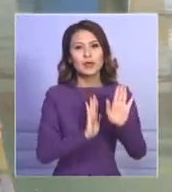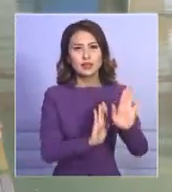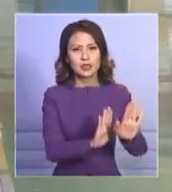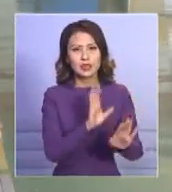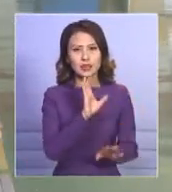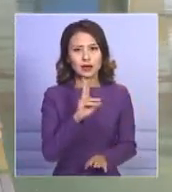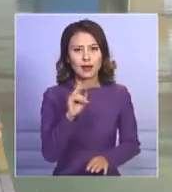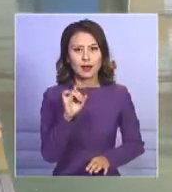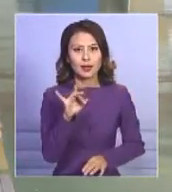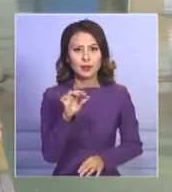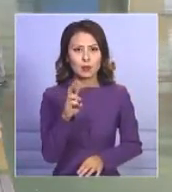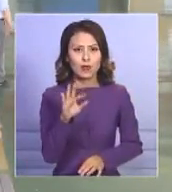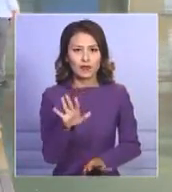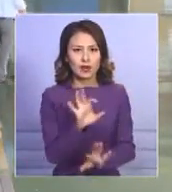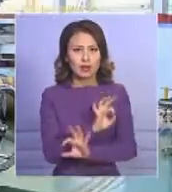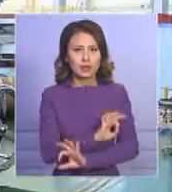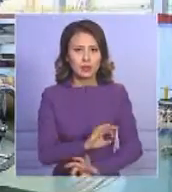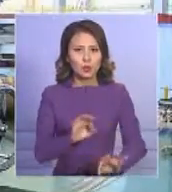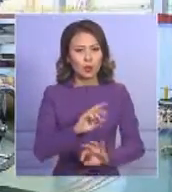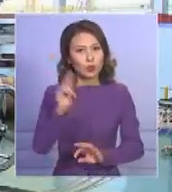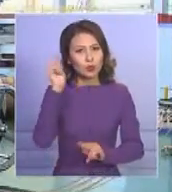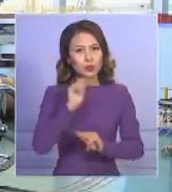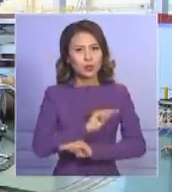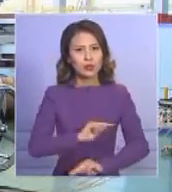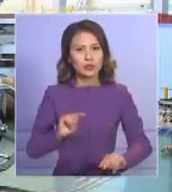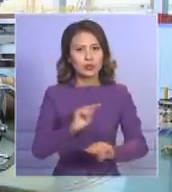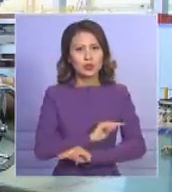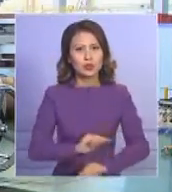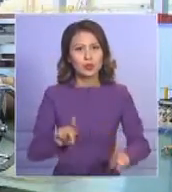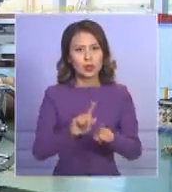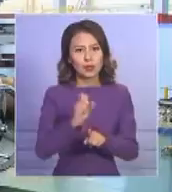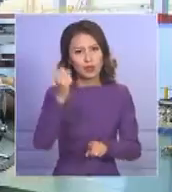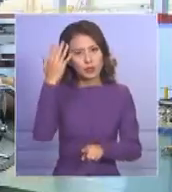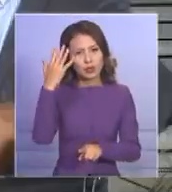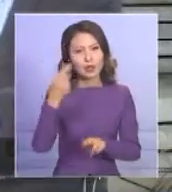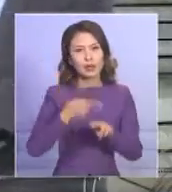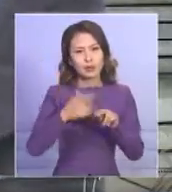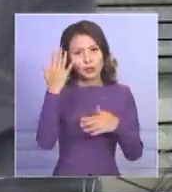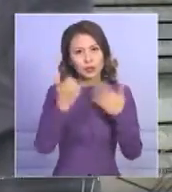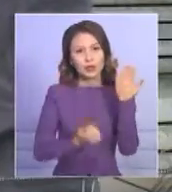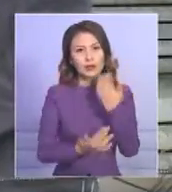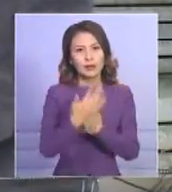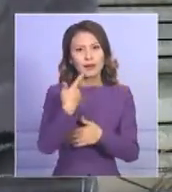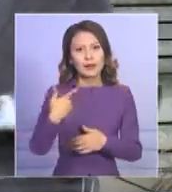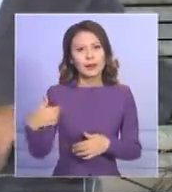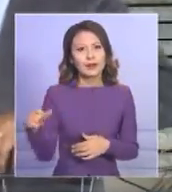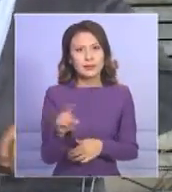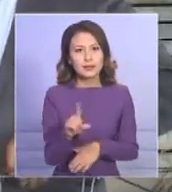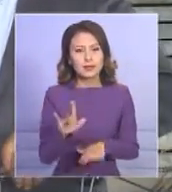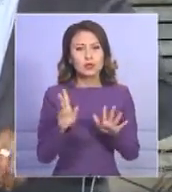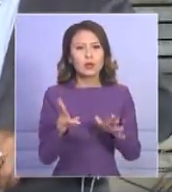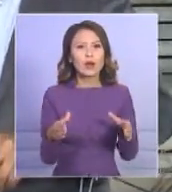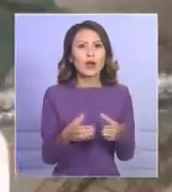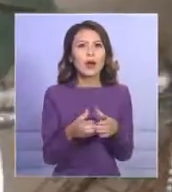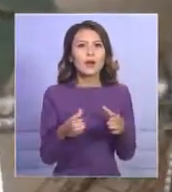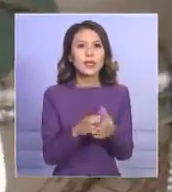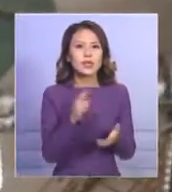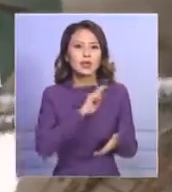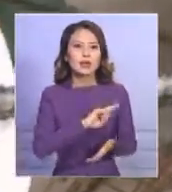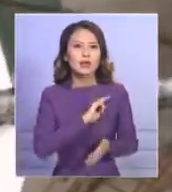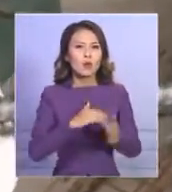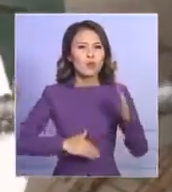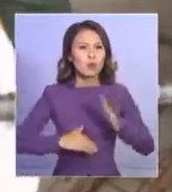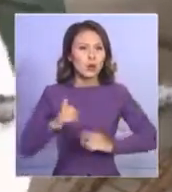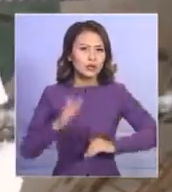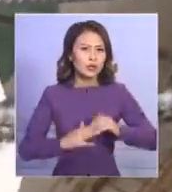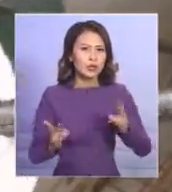орынбасары Сәтжан Кәрімов мәлімдеді. Оның айтуынша, оқудың дуалды жүйесі мұнай-газ саласында жұмыс істейтін мемлекеттік органдар мен компаниялардың жан-жақты